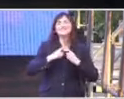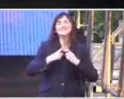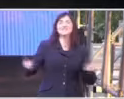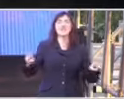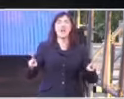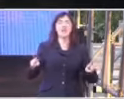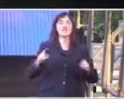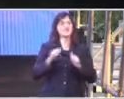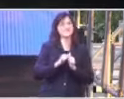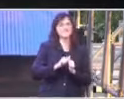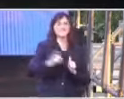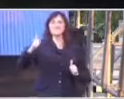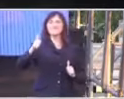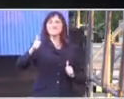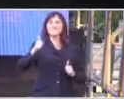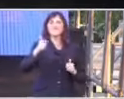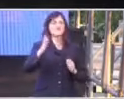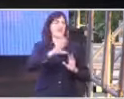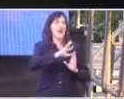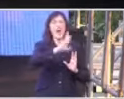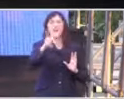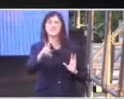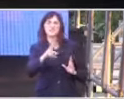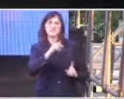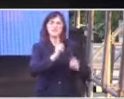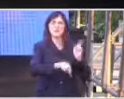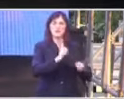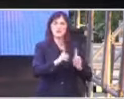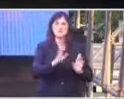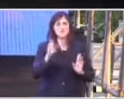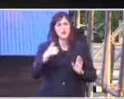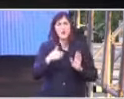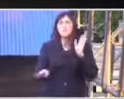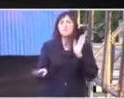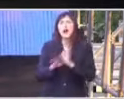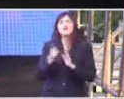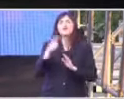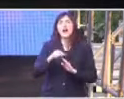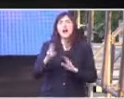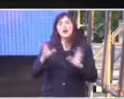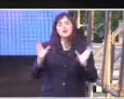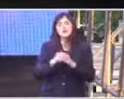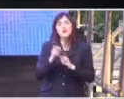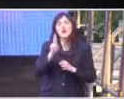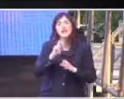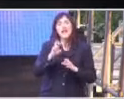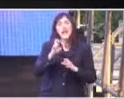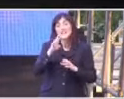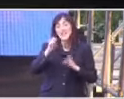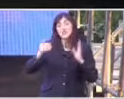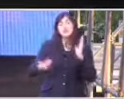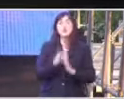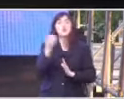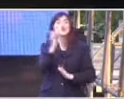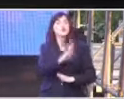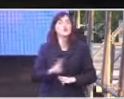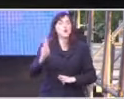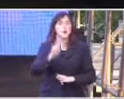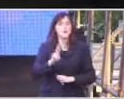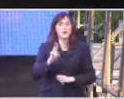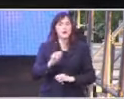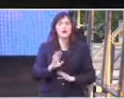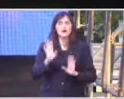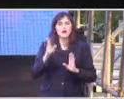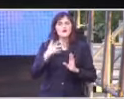davanti a seggiornere agli amici di New Europe non soltanto Dal simbolo azione non soltanto Dal simbolo Italia viva